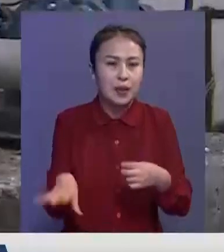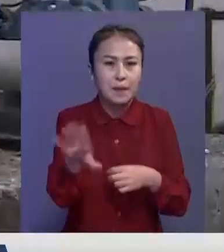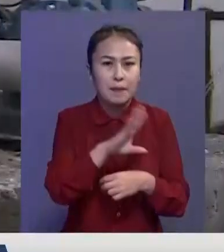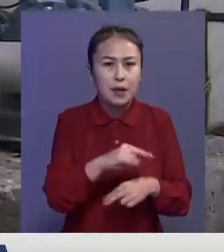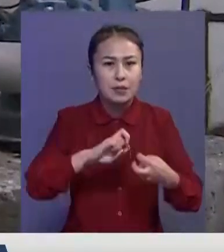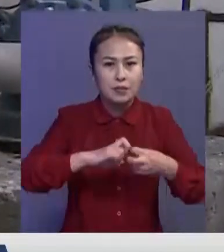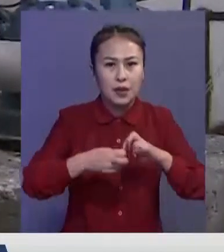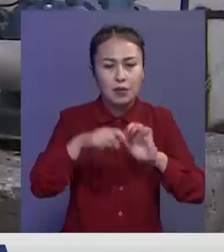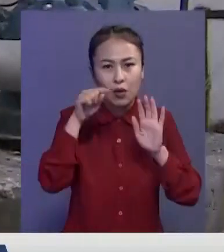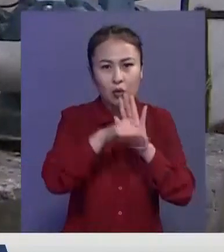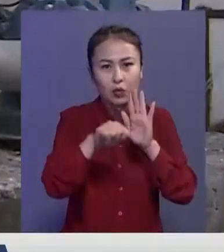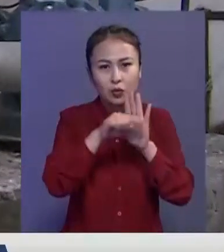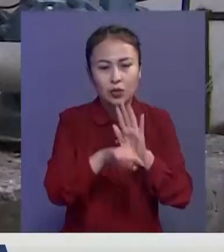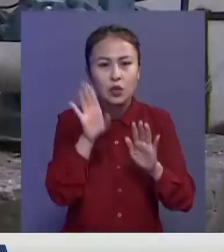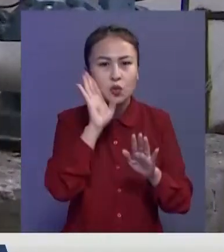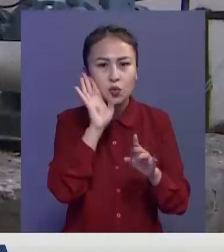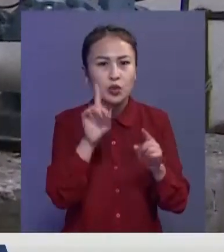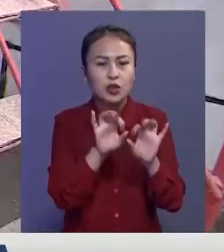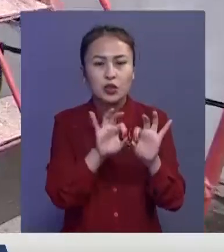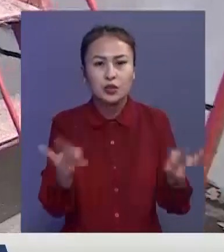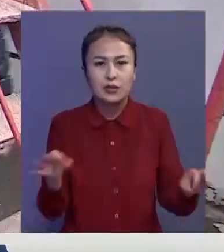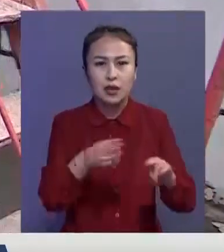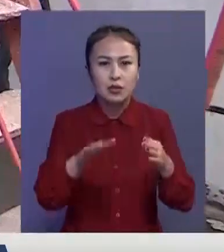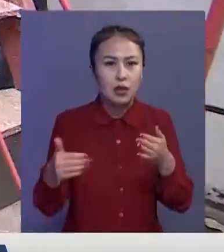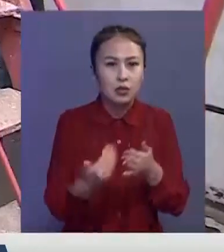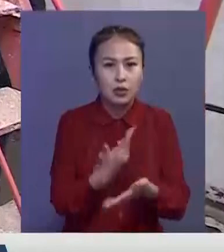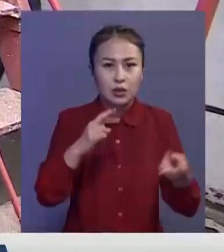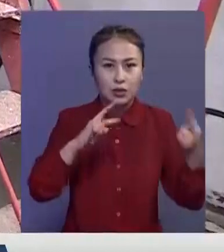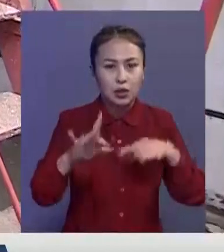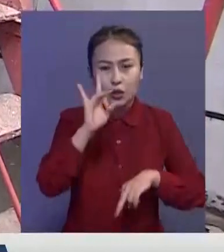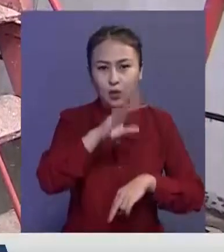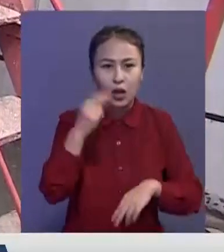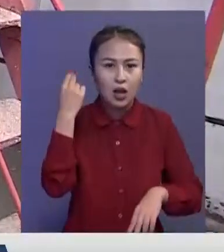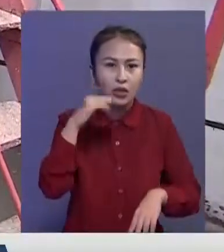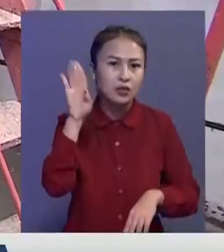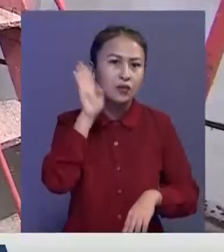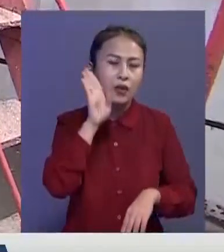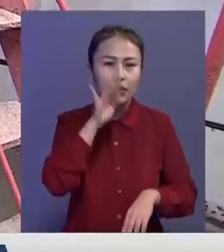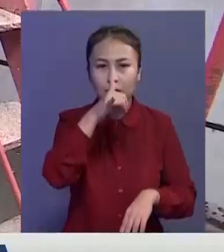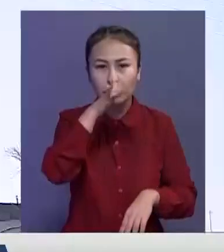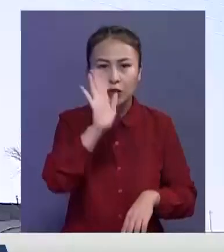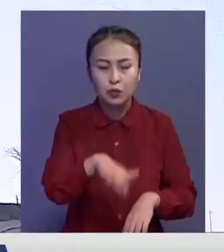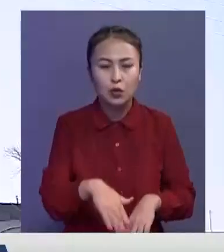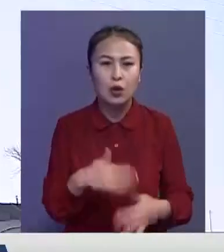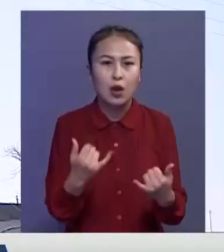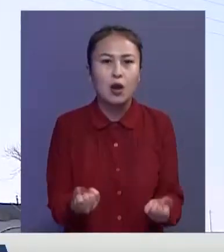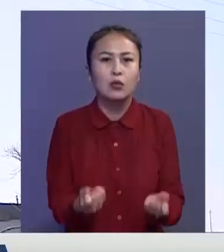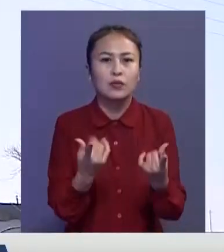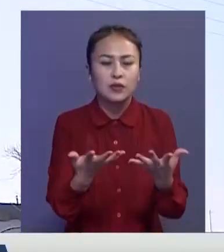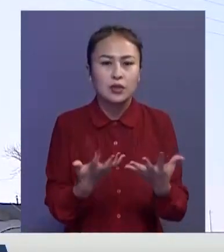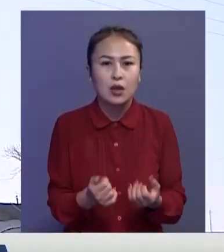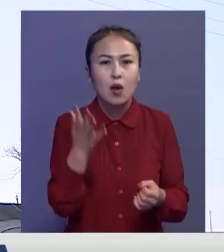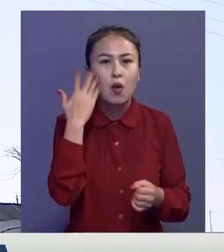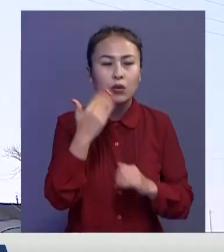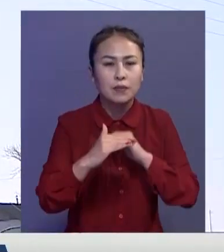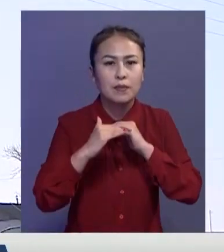гәп қорғалжын шалқар су желісінде. Оны жаңартпай сапалы ауыз су ішу мүмкін емес. Енді магистраль